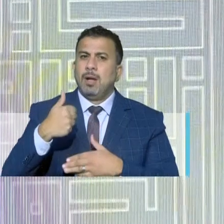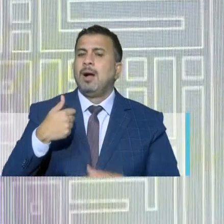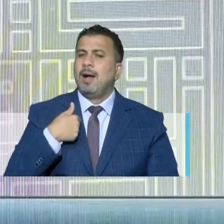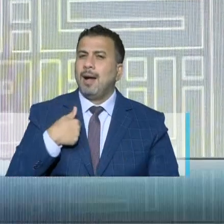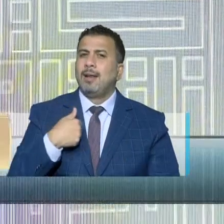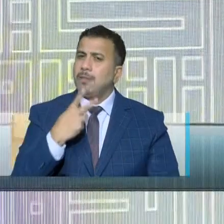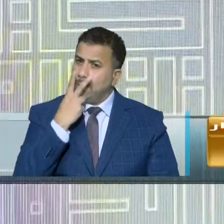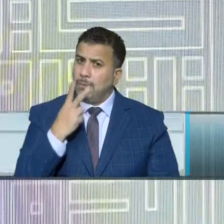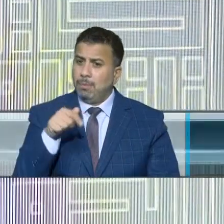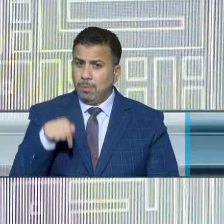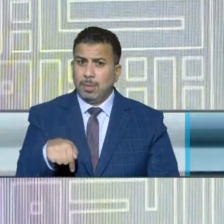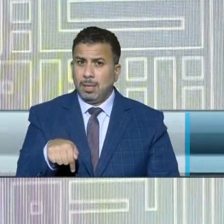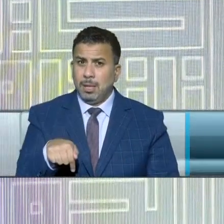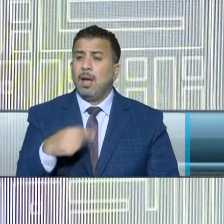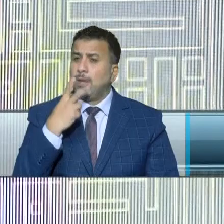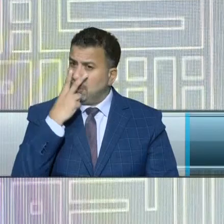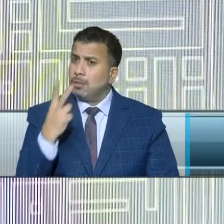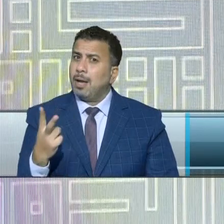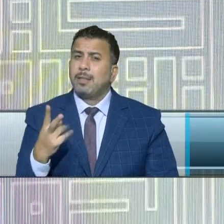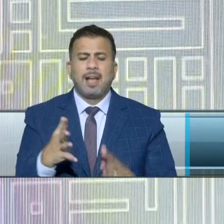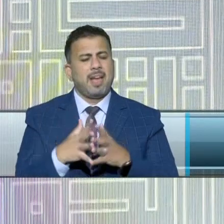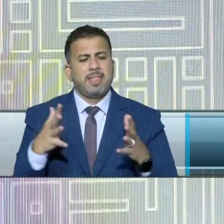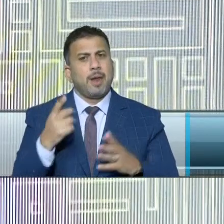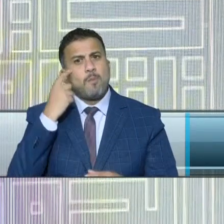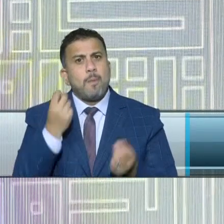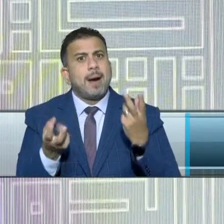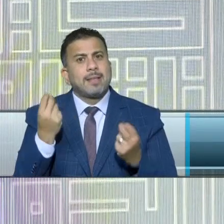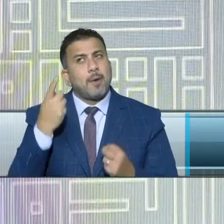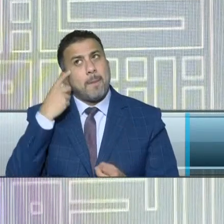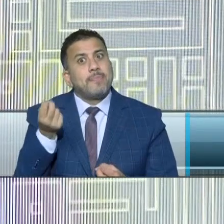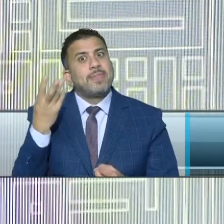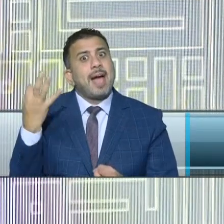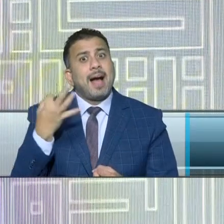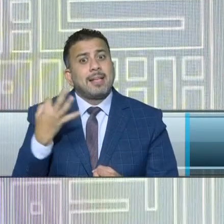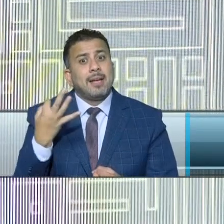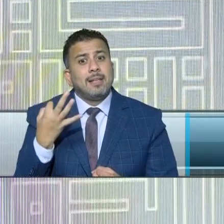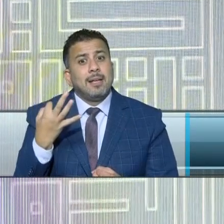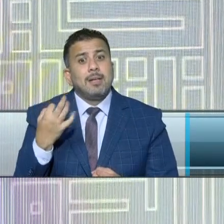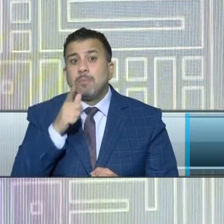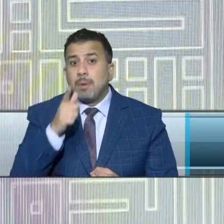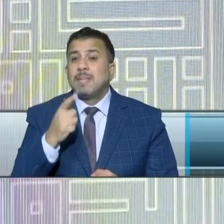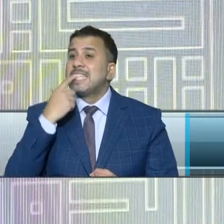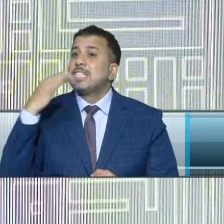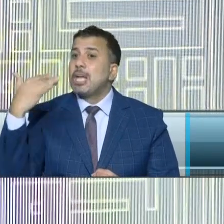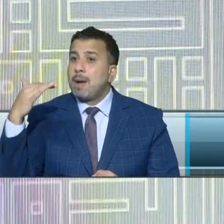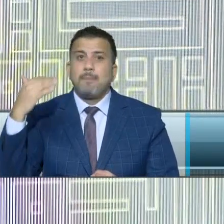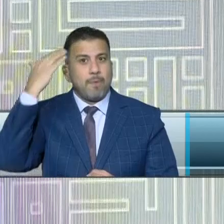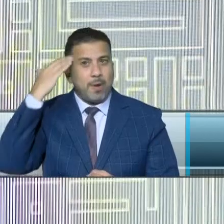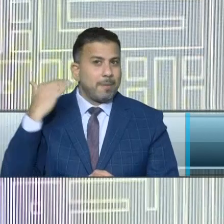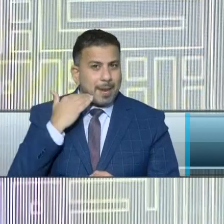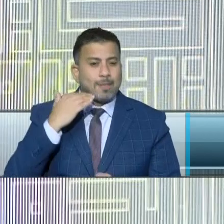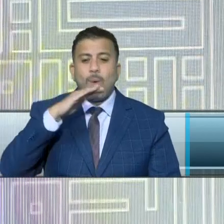كل كل ما يحدث نشاهد الكثير من المبا والابداعات والابداعات من شباب وفتيات